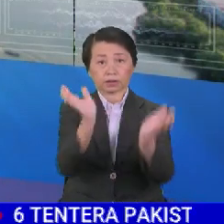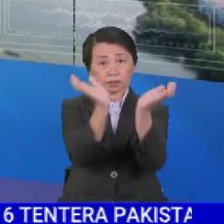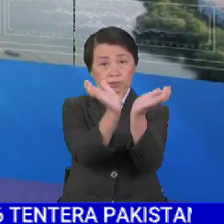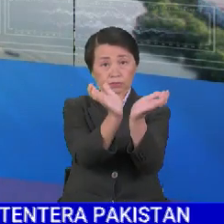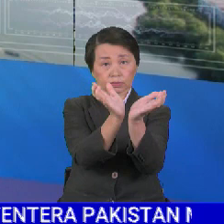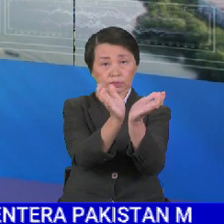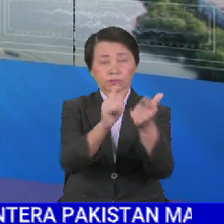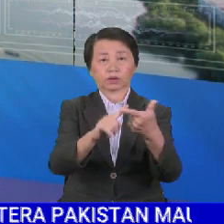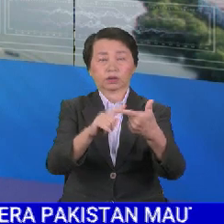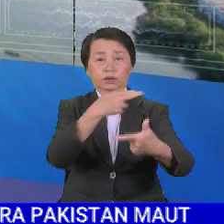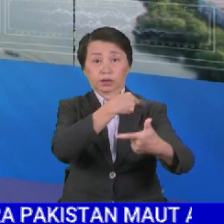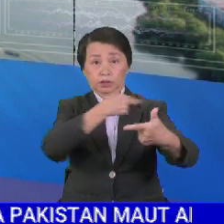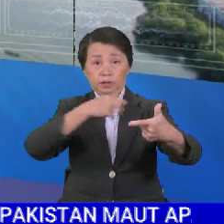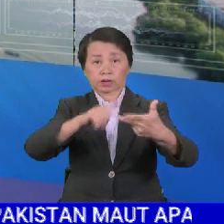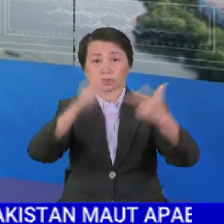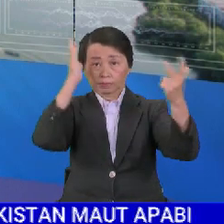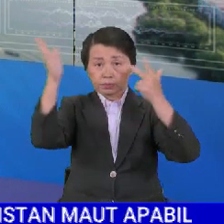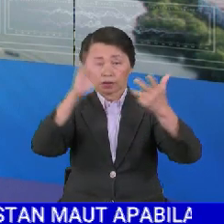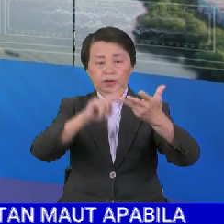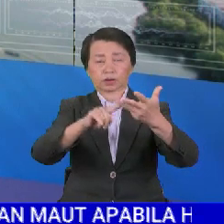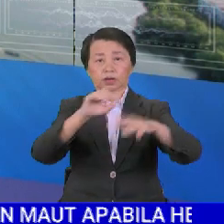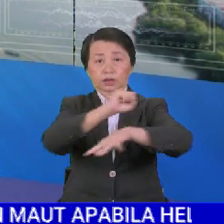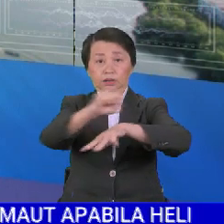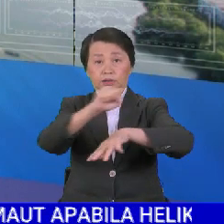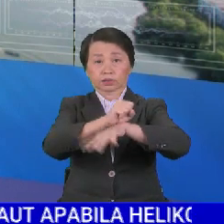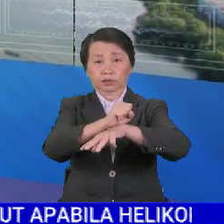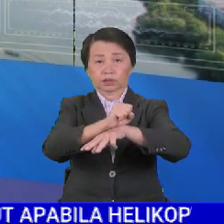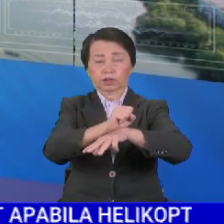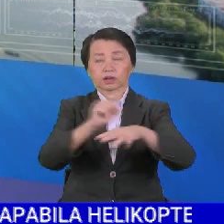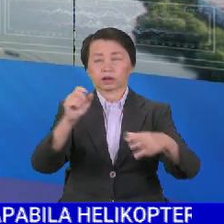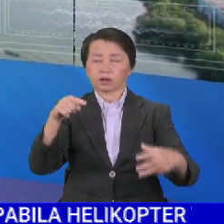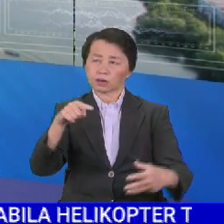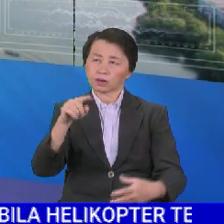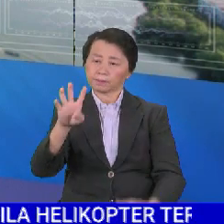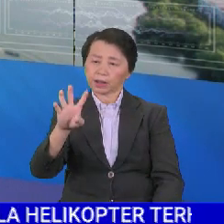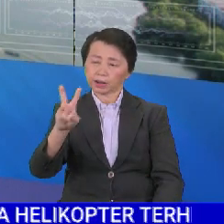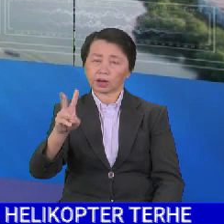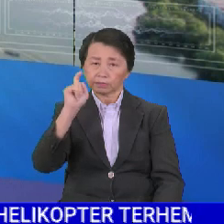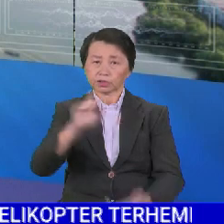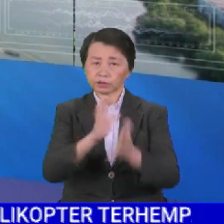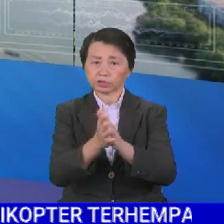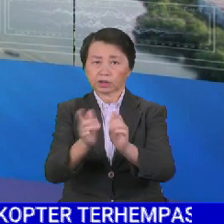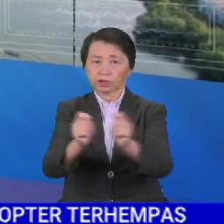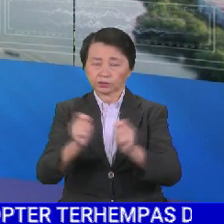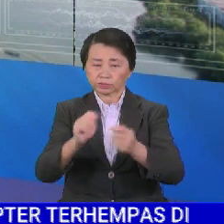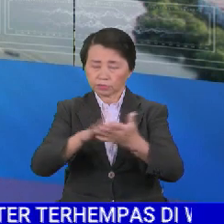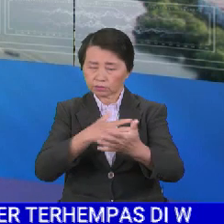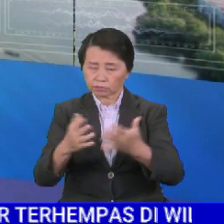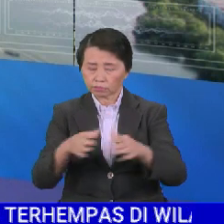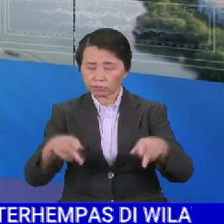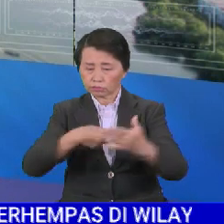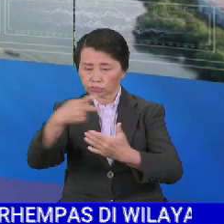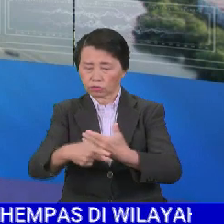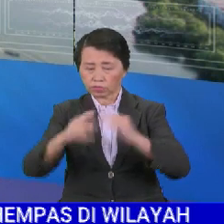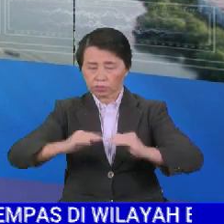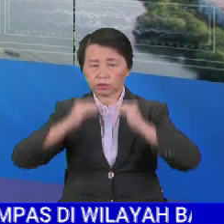Darussalam, Republik Indonesia, Malaysia dan Republik Singapura, Mabims ke-46, wajar dijadikan wadah merangka inisiatif dalam